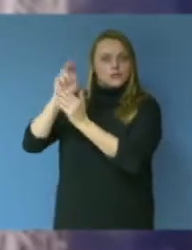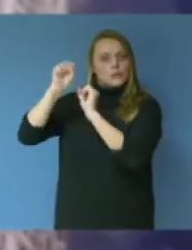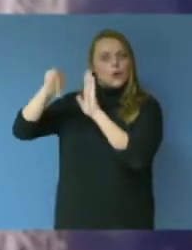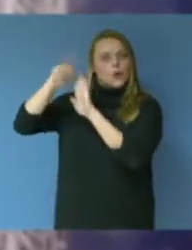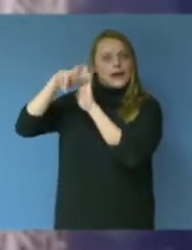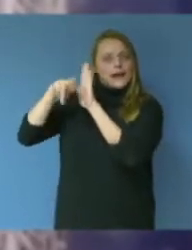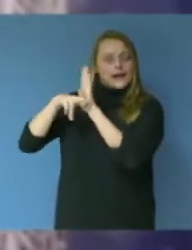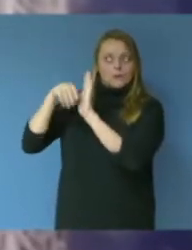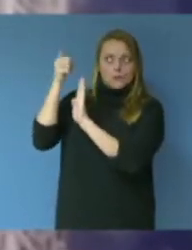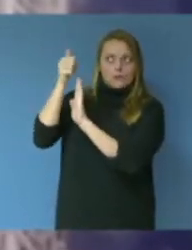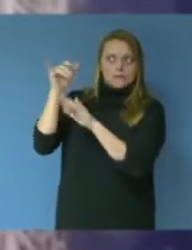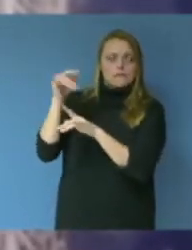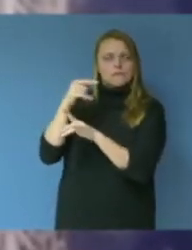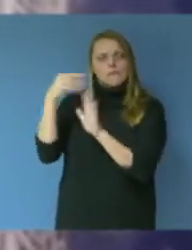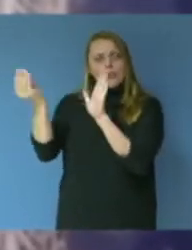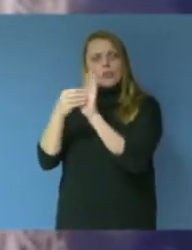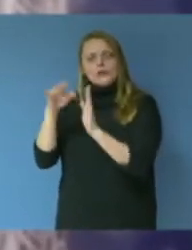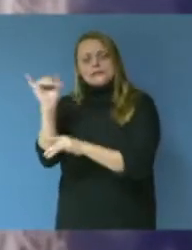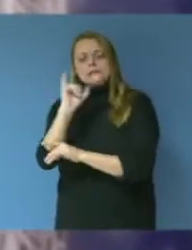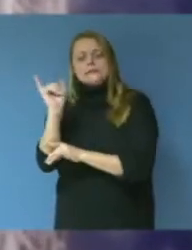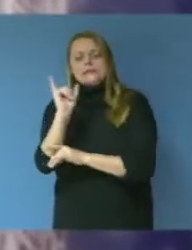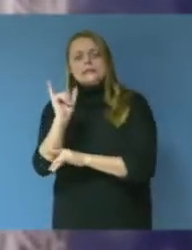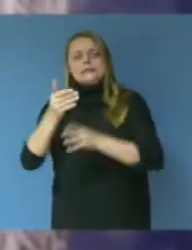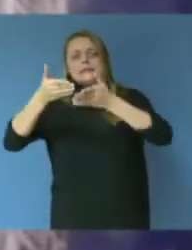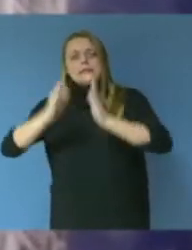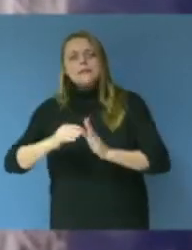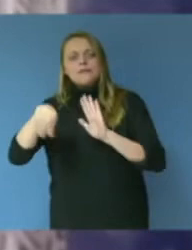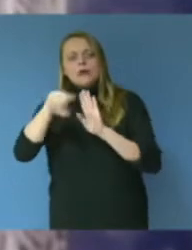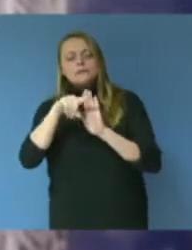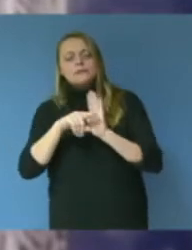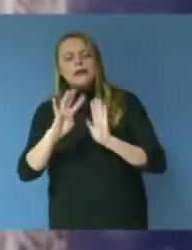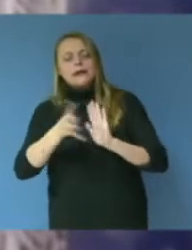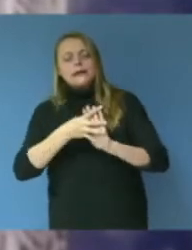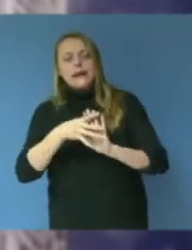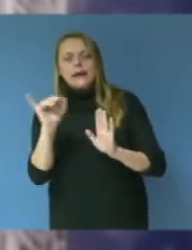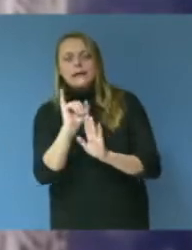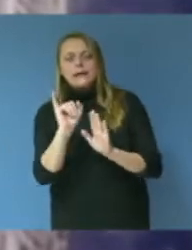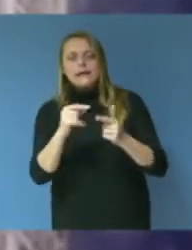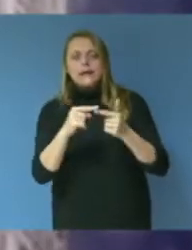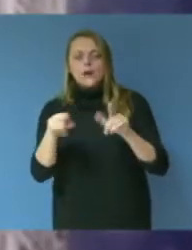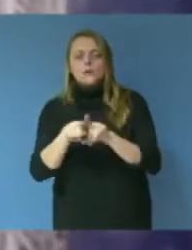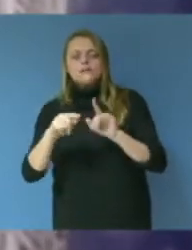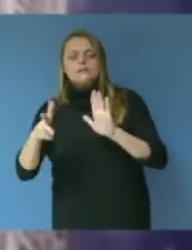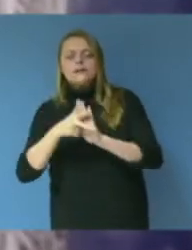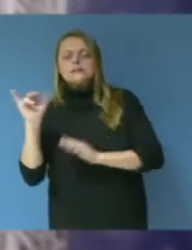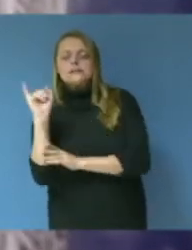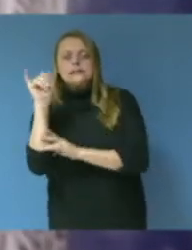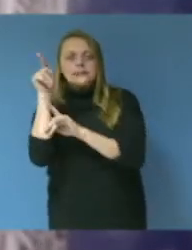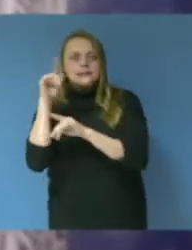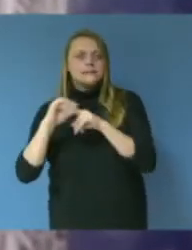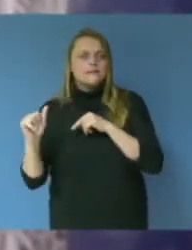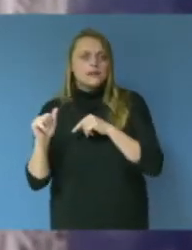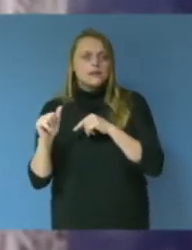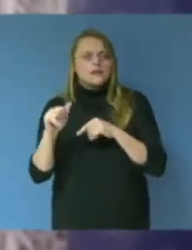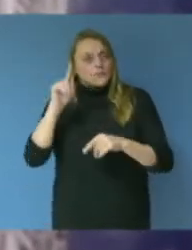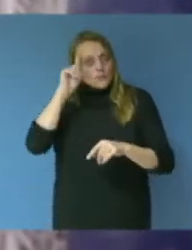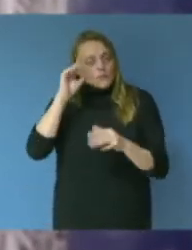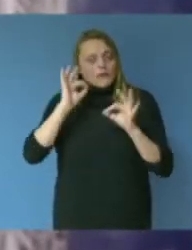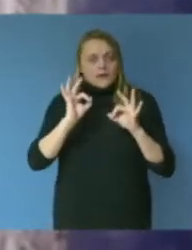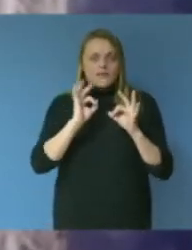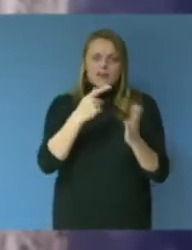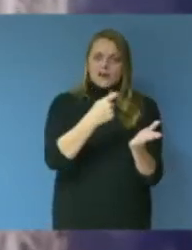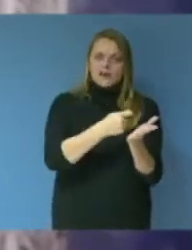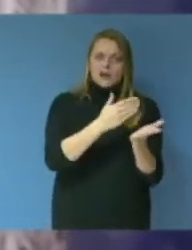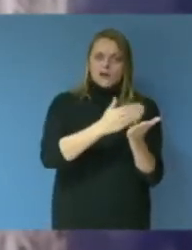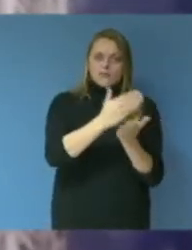dossiers, puis de décider des aides, mais aussi de prévoir d'associer l'État, service déconcentré de la Banque de France, emploi, industrie et commerce,